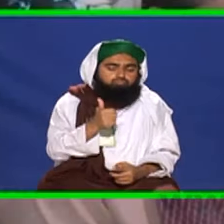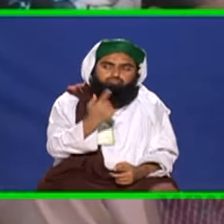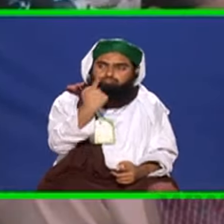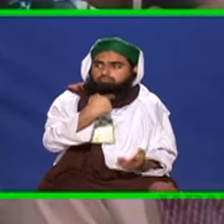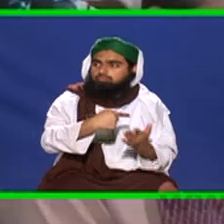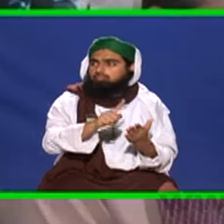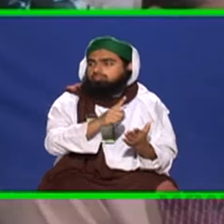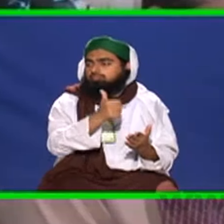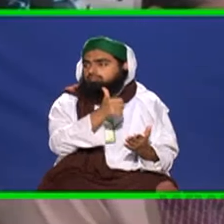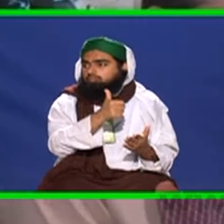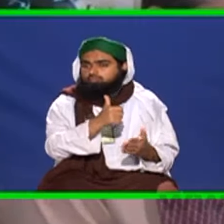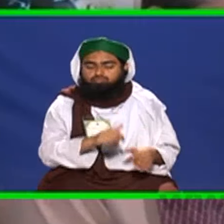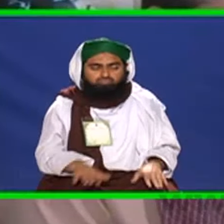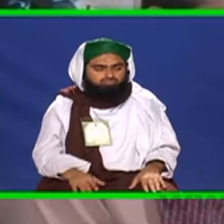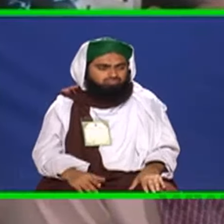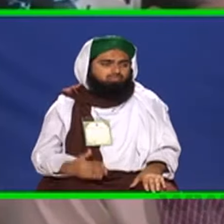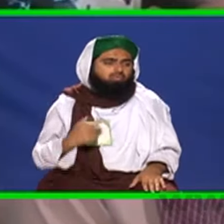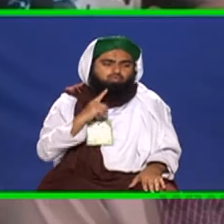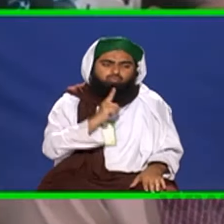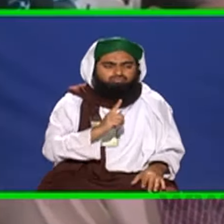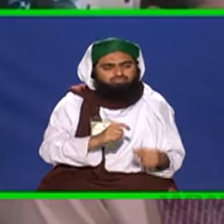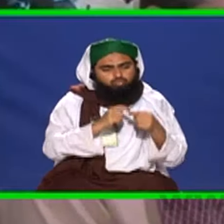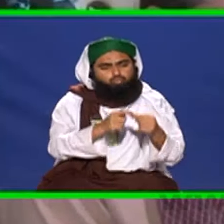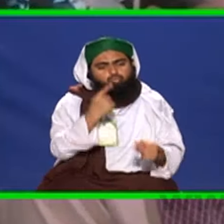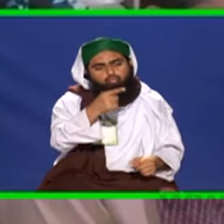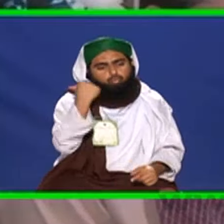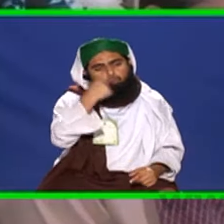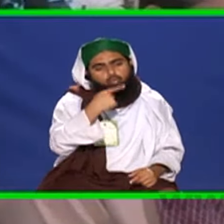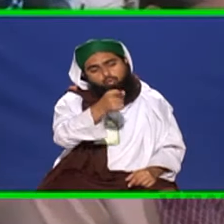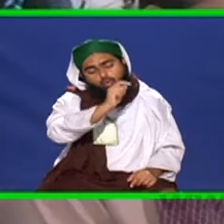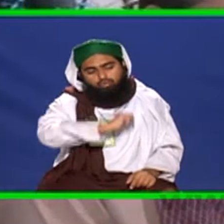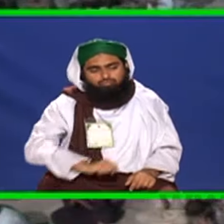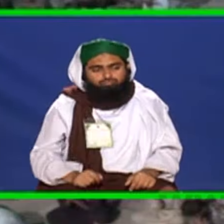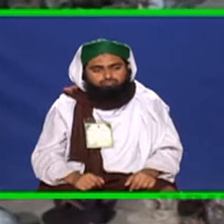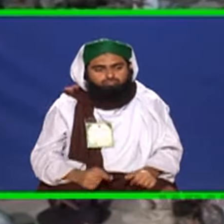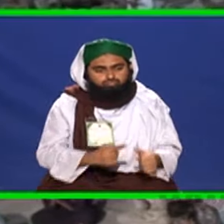پوچھا من اندھا تو کون ہے؟ تو اس نے کہا انا شیخ عبد القادر جیلانی.